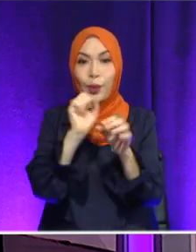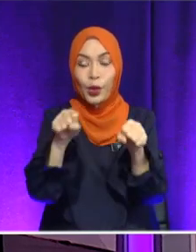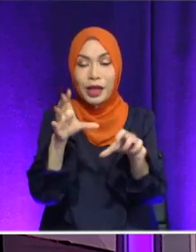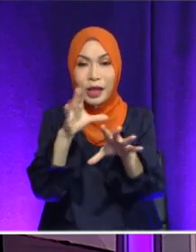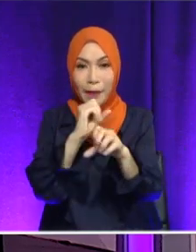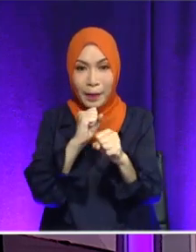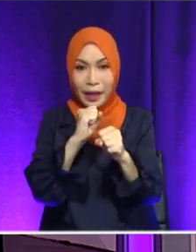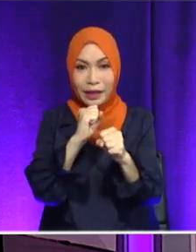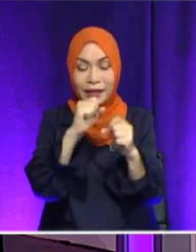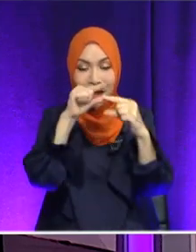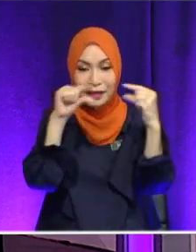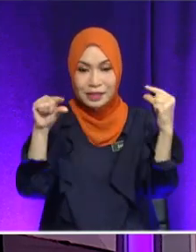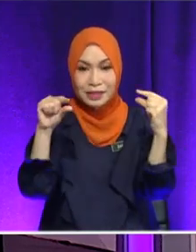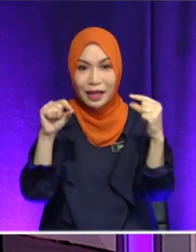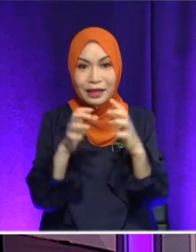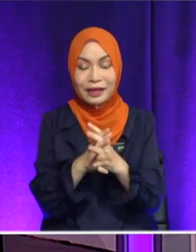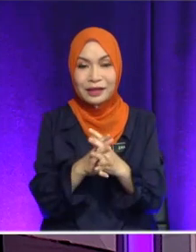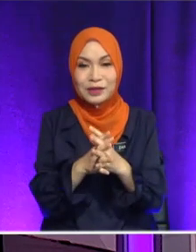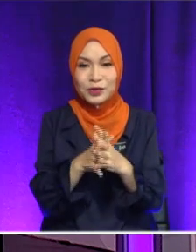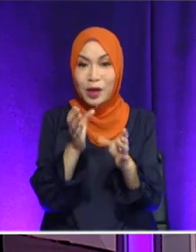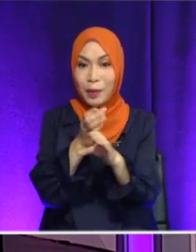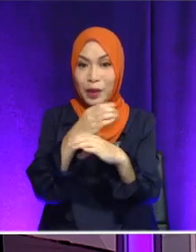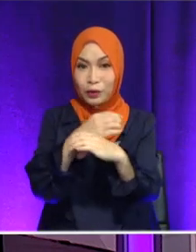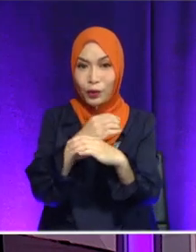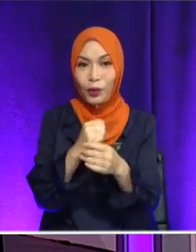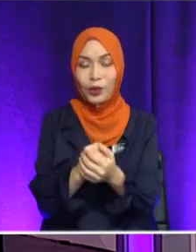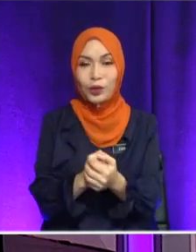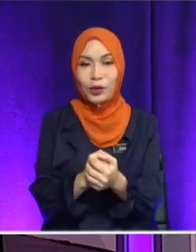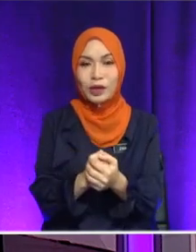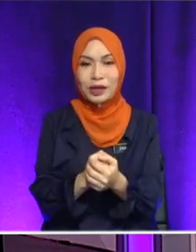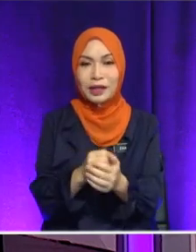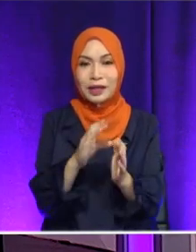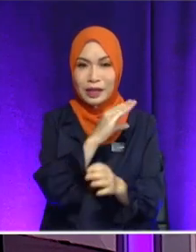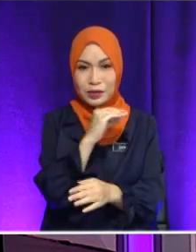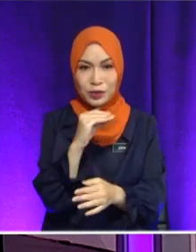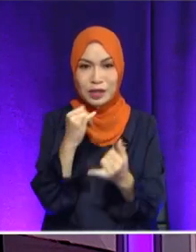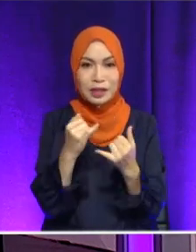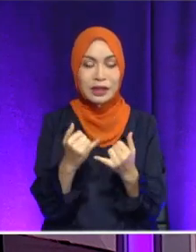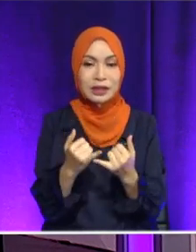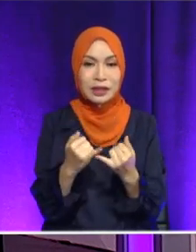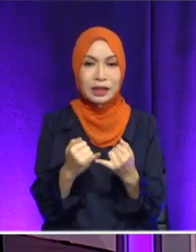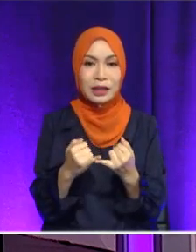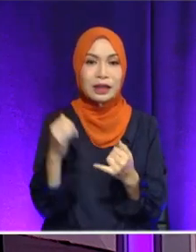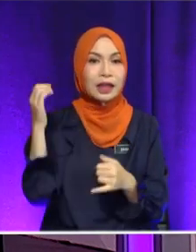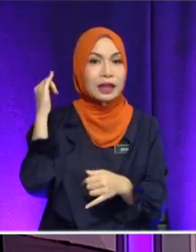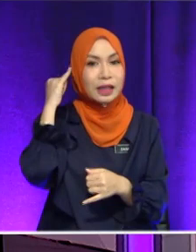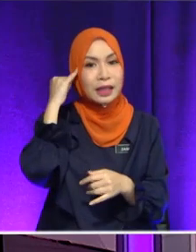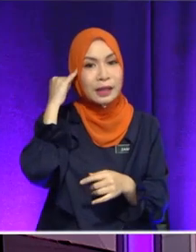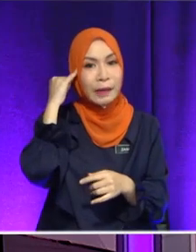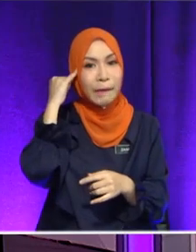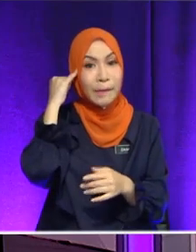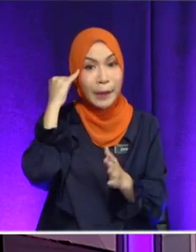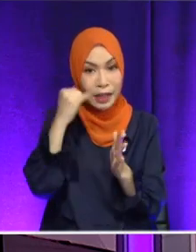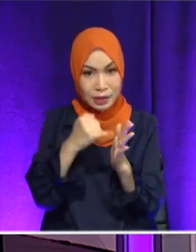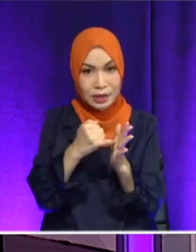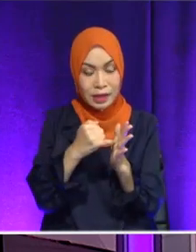TNI dan juga image gambar ini maksudnya kita ambil satu icon ataupun kita ambil satu budaya yang populer kita akan